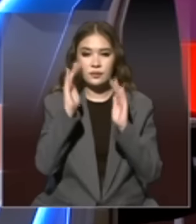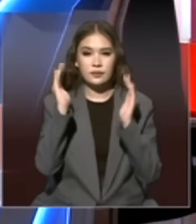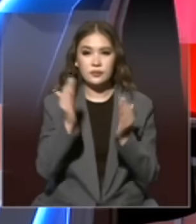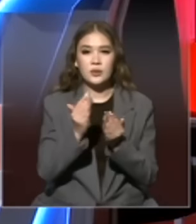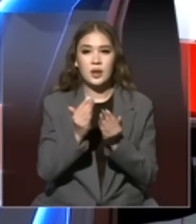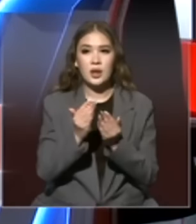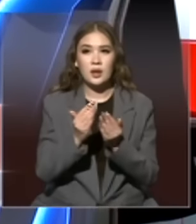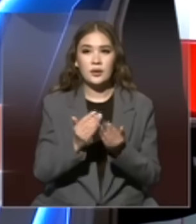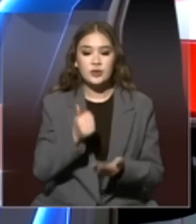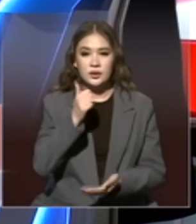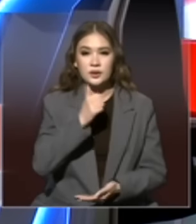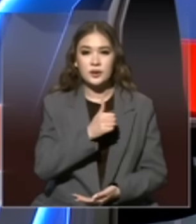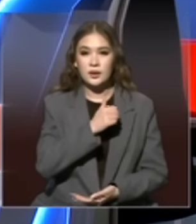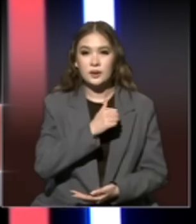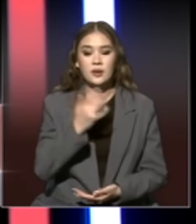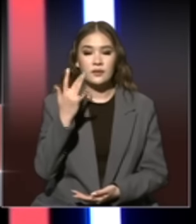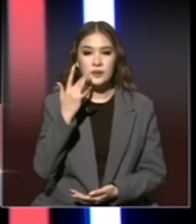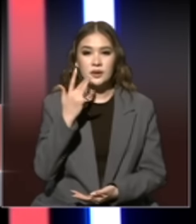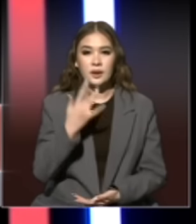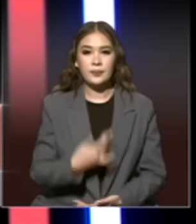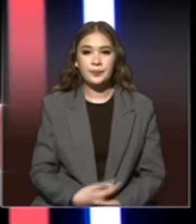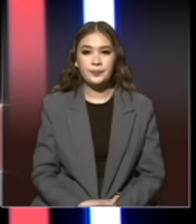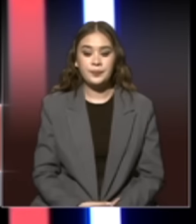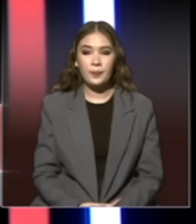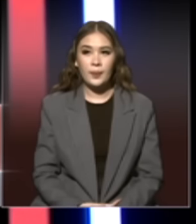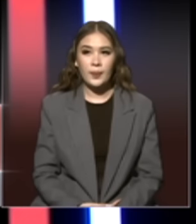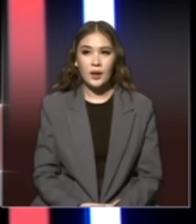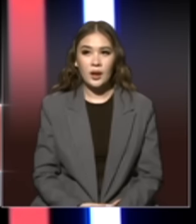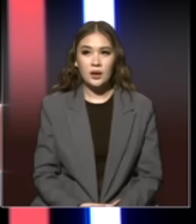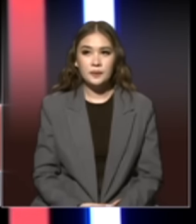жабық осындай кезде бір арандату пікірлер айтылып қалып жатады. Мысалға